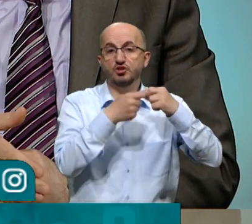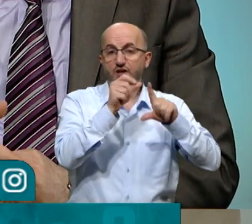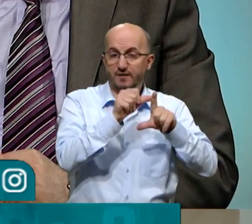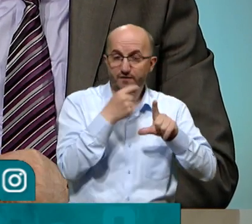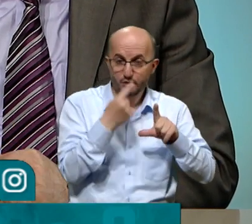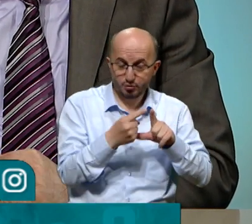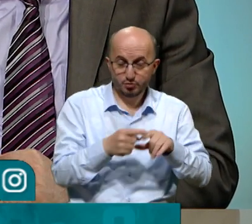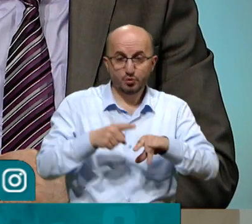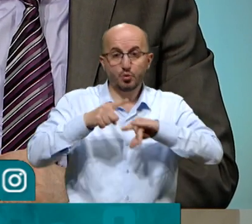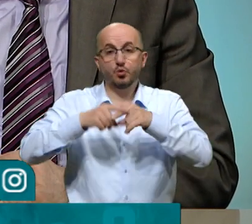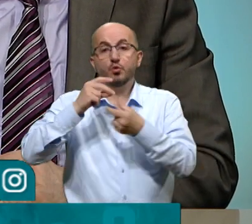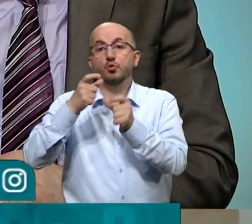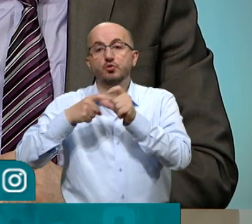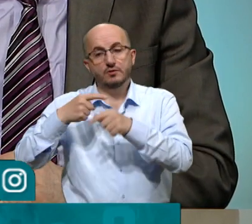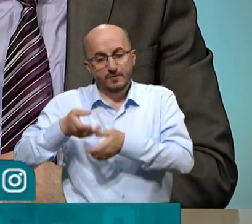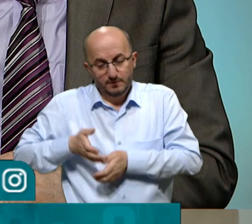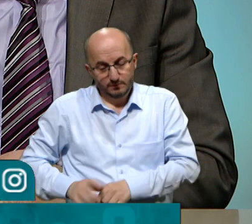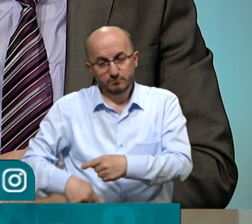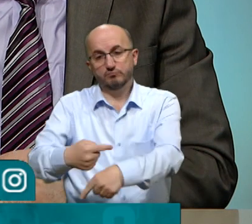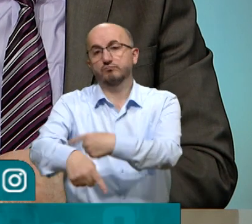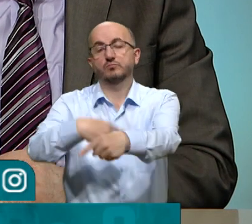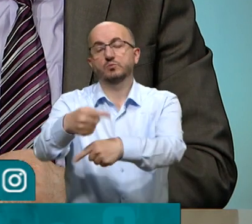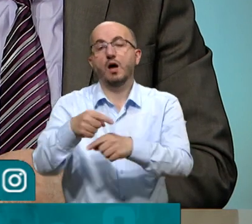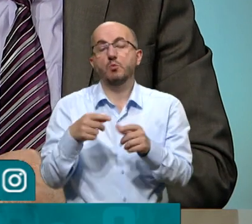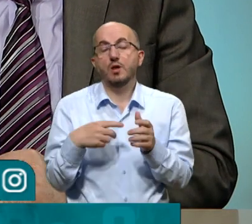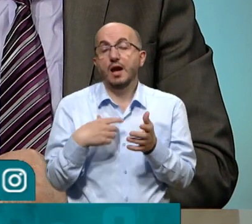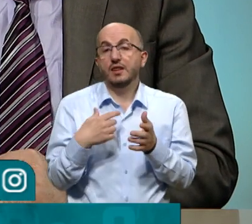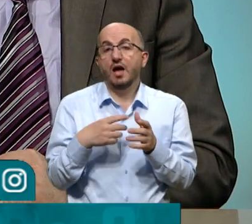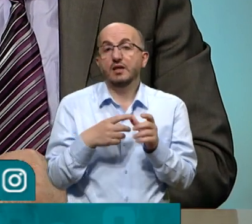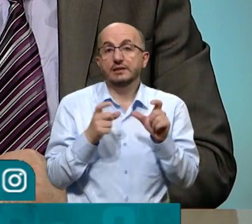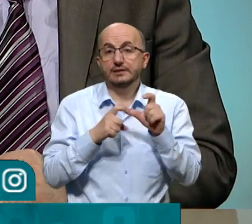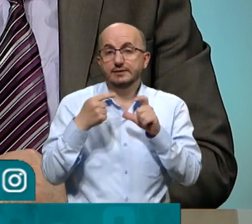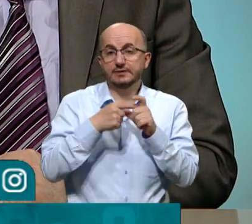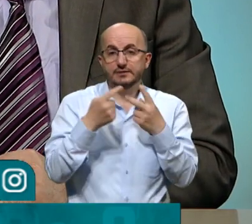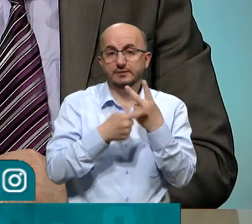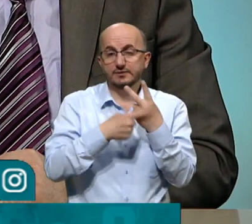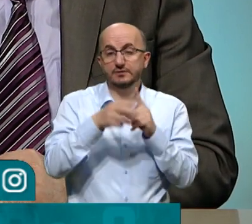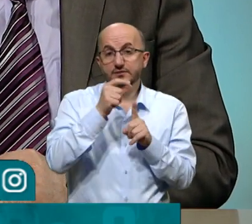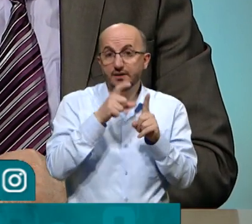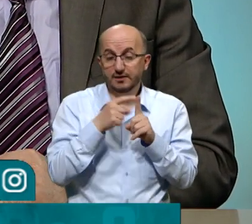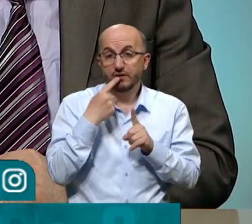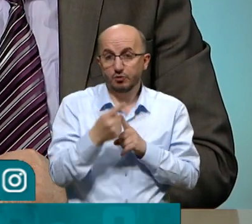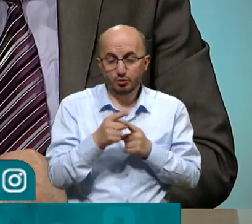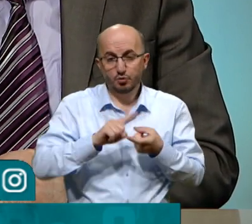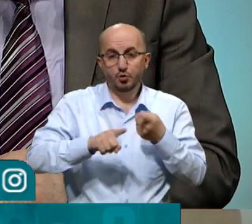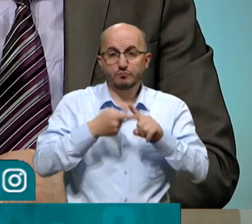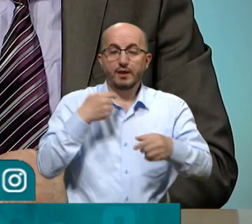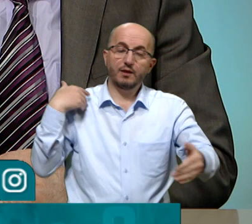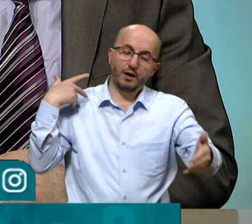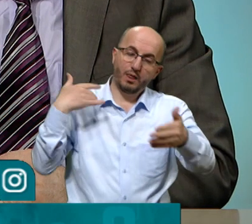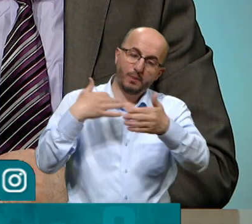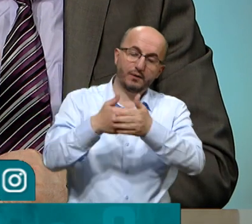diyoruz Hz Hüseyin aradı Allahtan dünyaya gelmişse biz bunları da Seyyid diyoruz Osmanlılara kadar